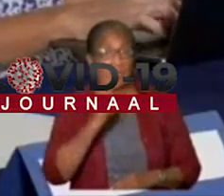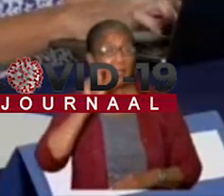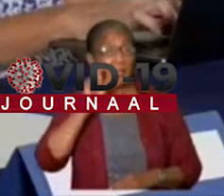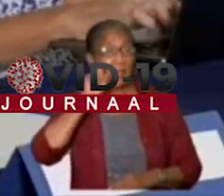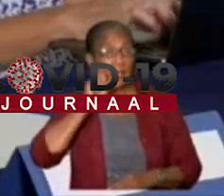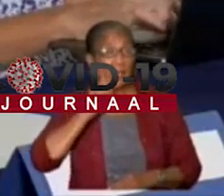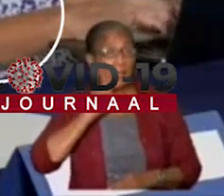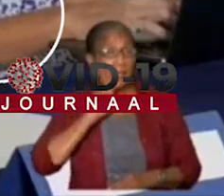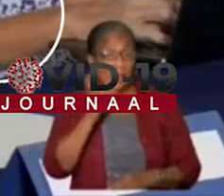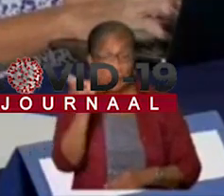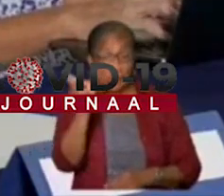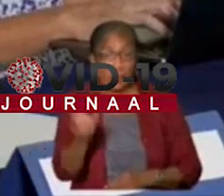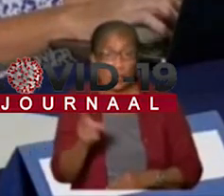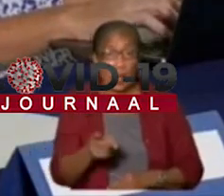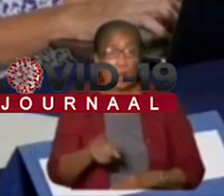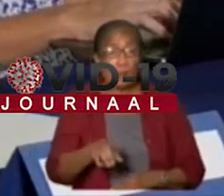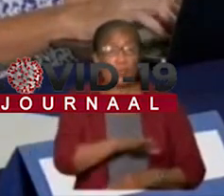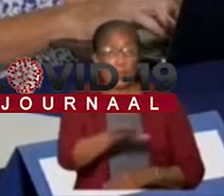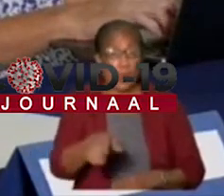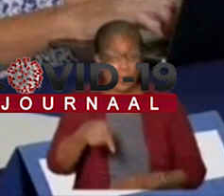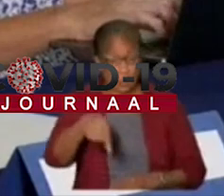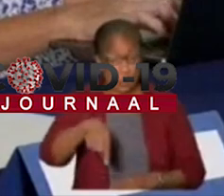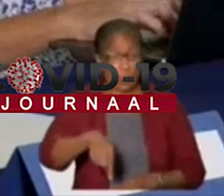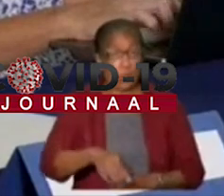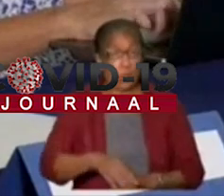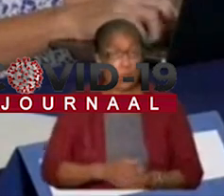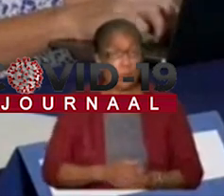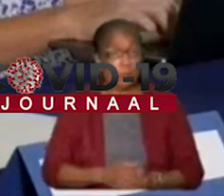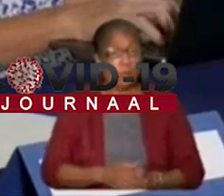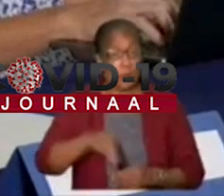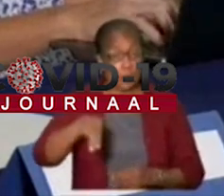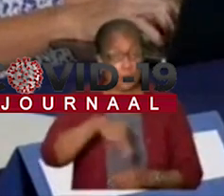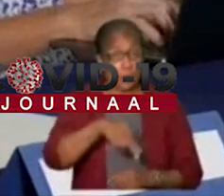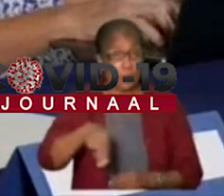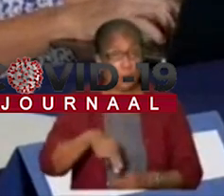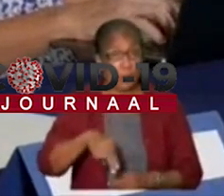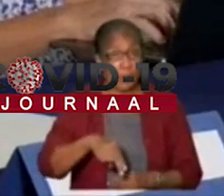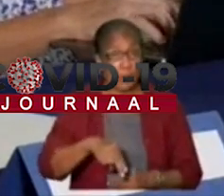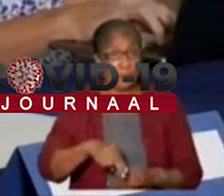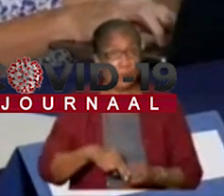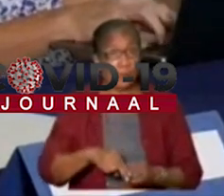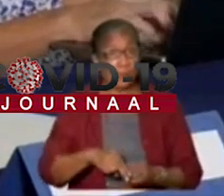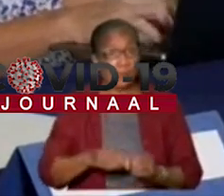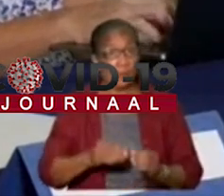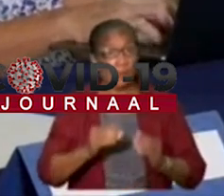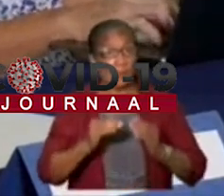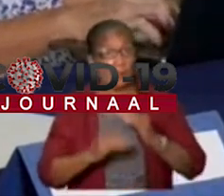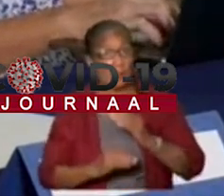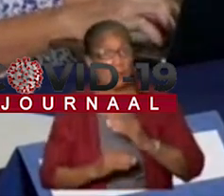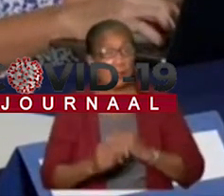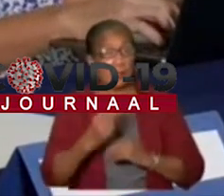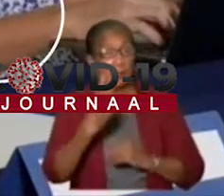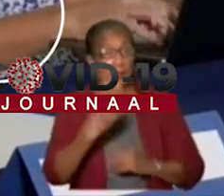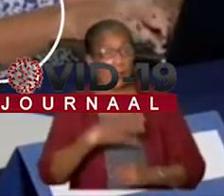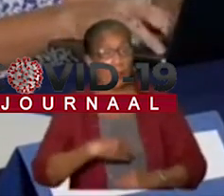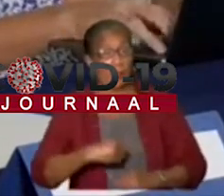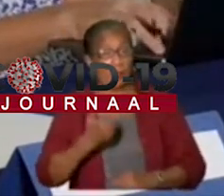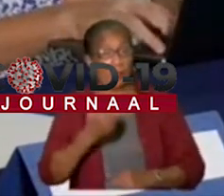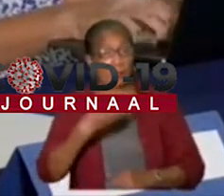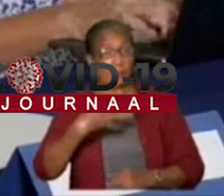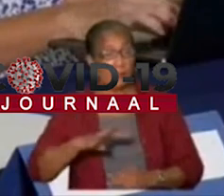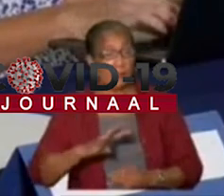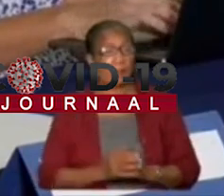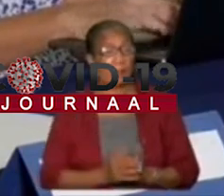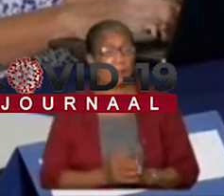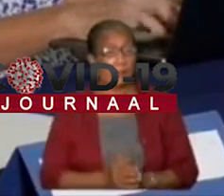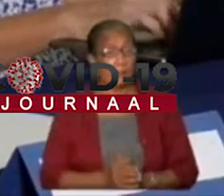dat is de situatie waar we nu in zitten. Wat betreft november is het gereduceerd naar 296 calls. Daarmee